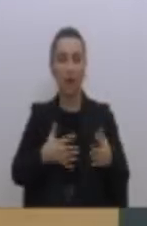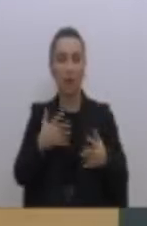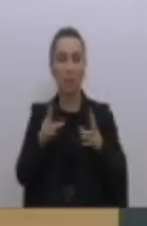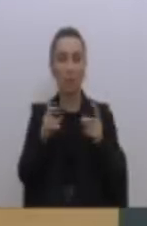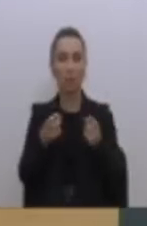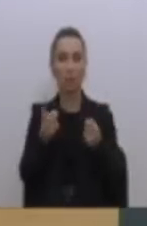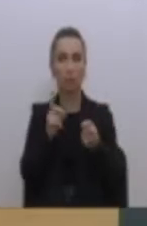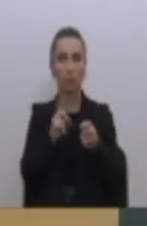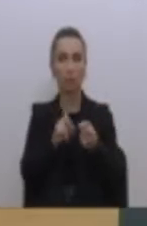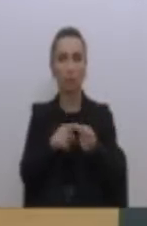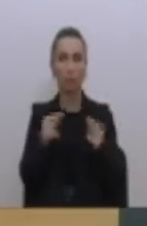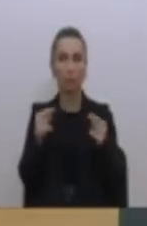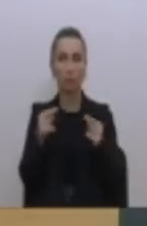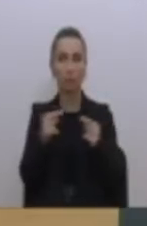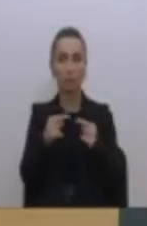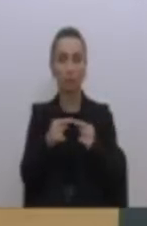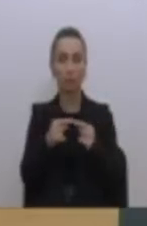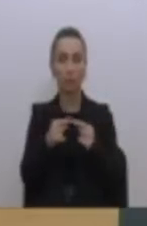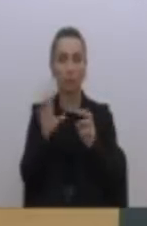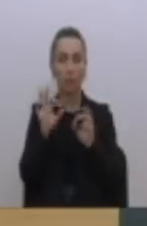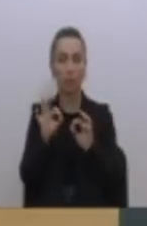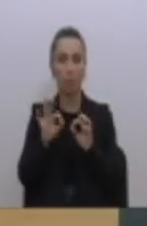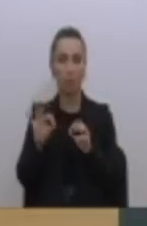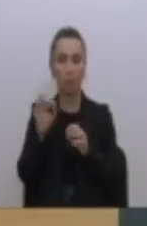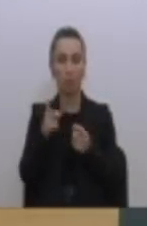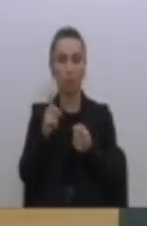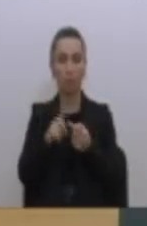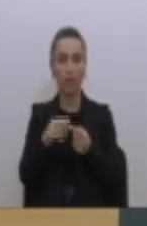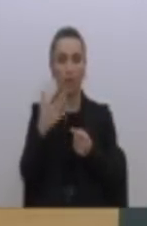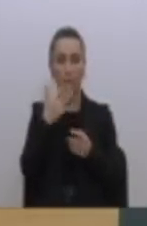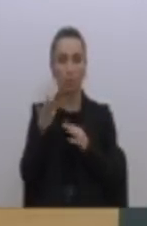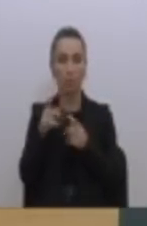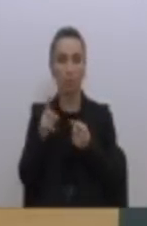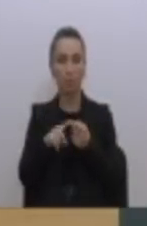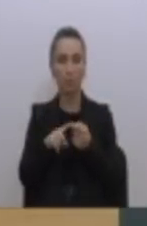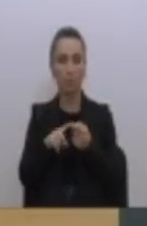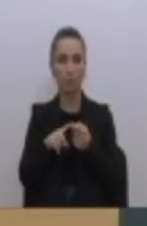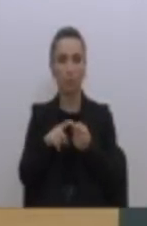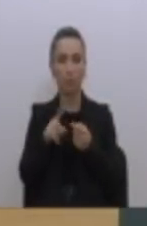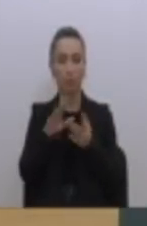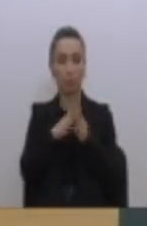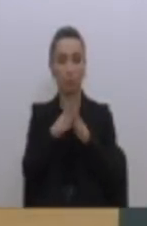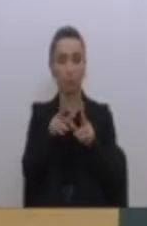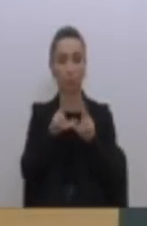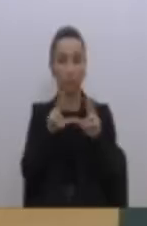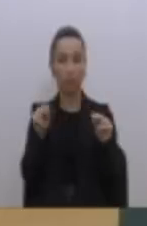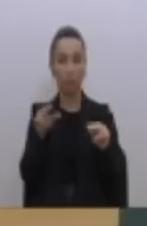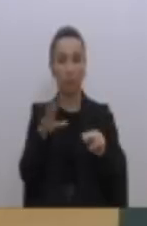ნაწილი, ზუსტადაც მათ ეთმობოდა. და ამ დროს თქვენ შეგპირდით, რომ